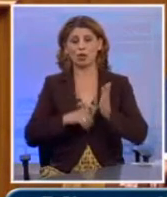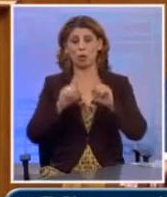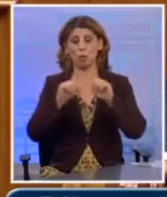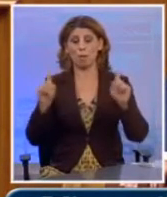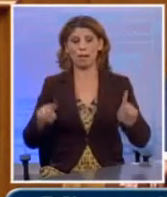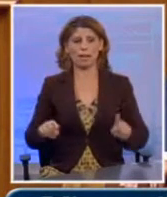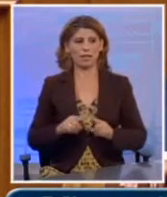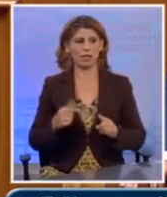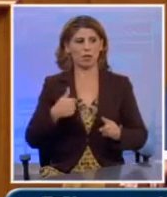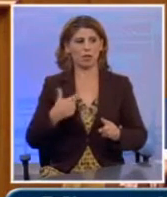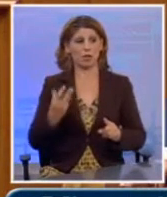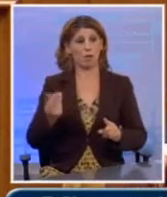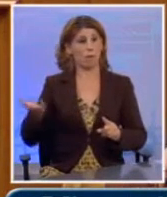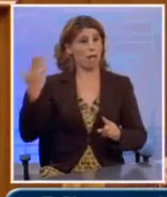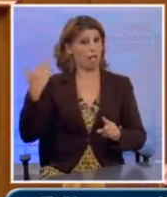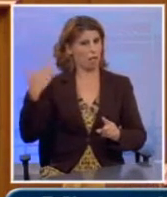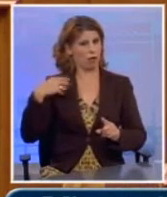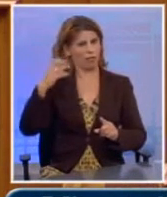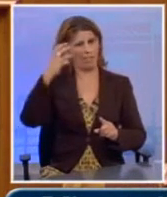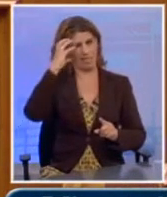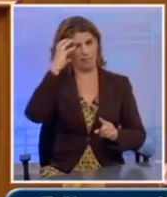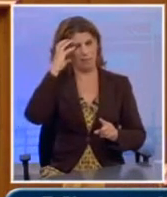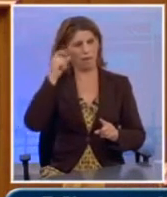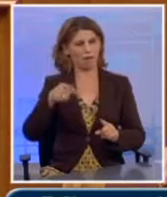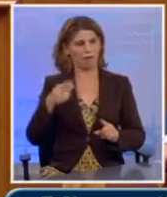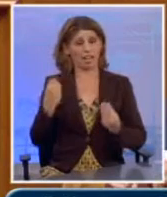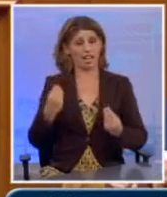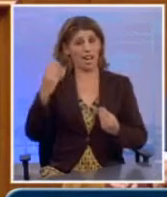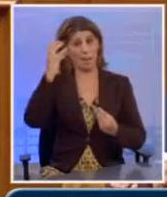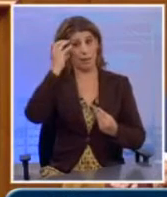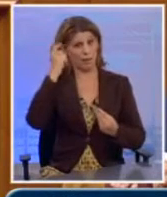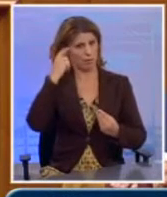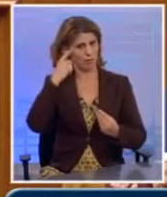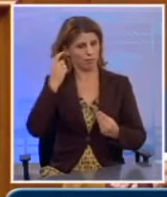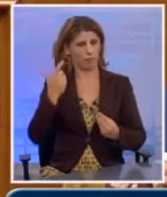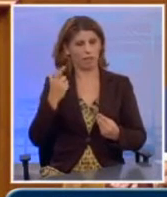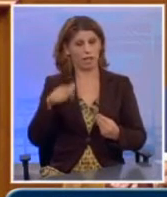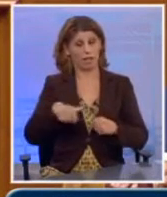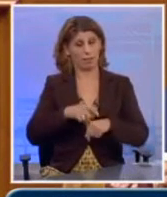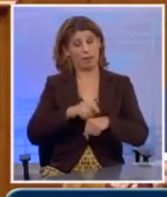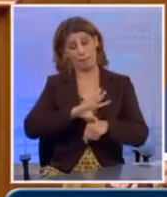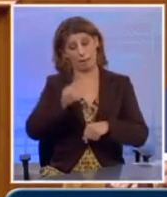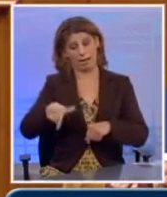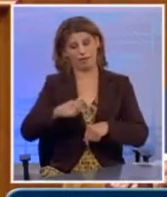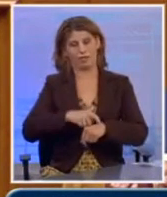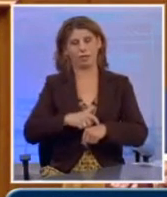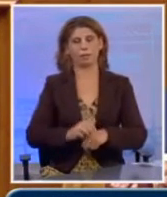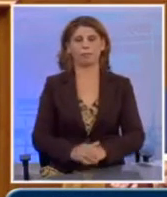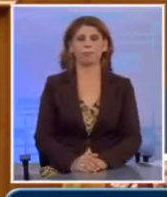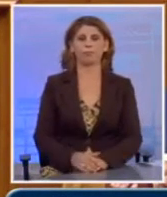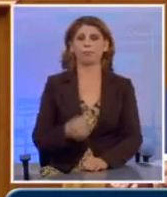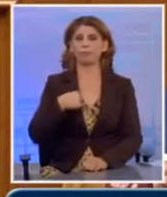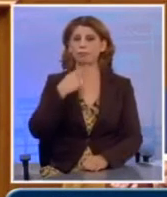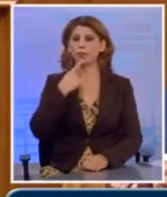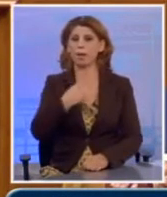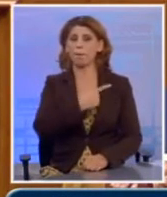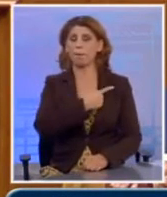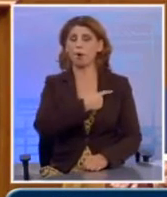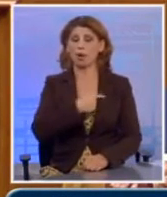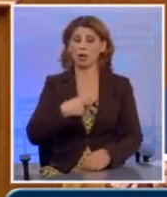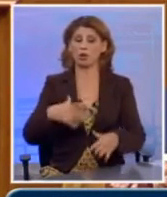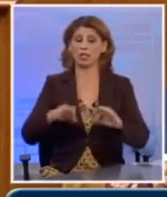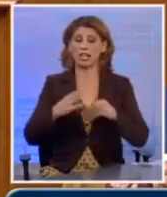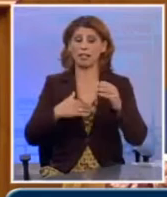καλά. Εγώ είμαι αρκετά παλιός και τα θυμάμαι αυτά, βλέπετε. Έχω καλή μνήμη προς το παρόν. Είχε πει λοιπόν τότε ο αρχηγός του ΠΑΣΟΚ και ο ιδρυτής του